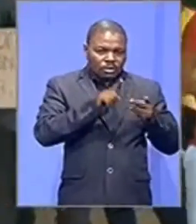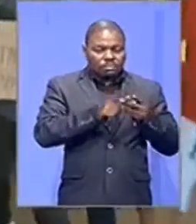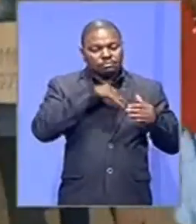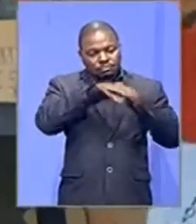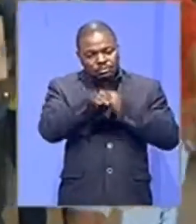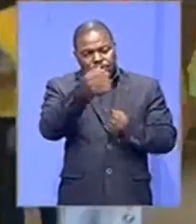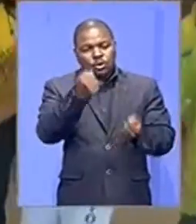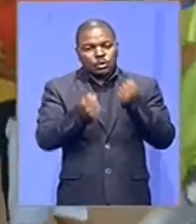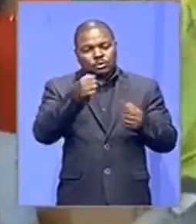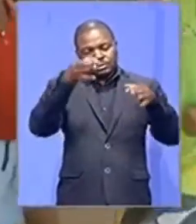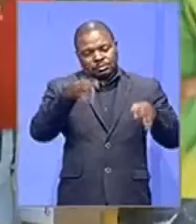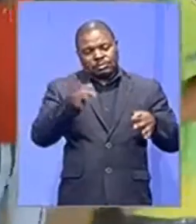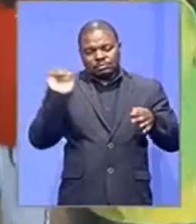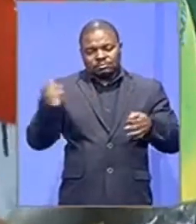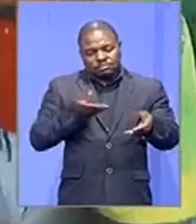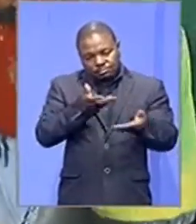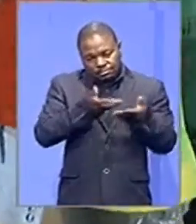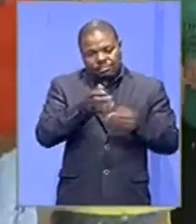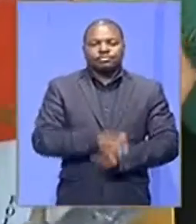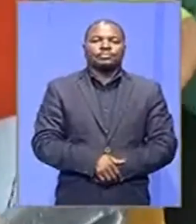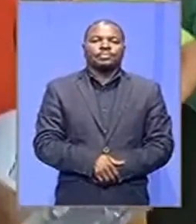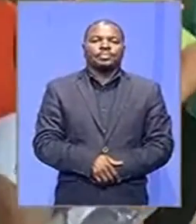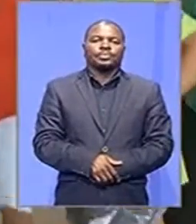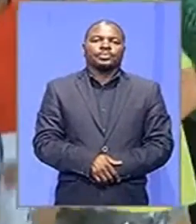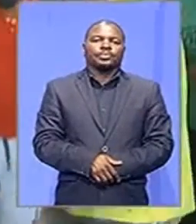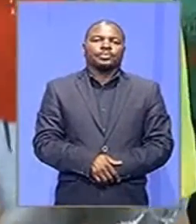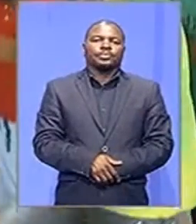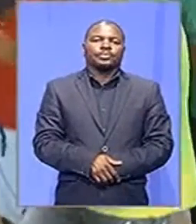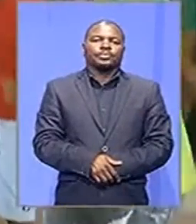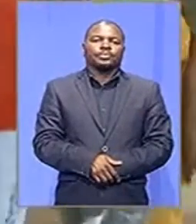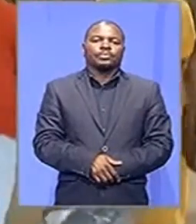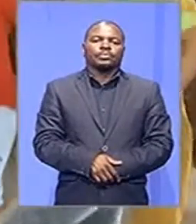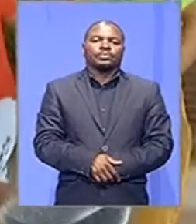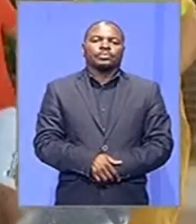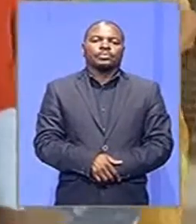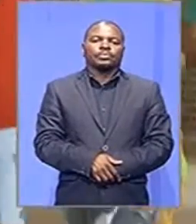bona. Ke ya Dimelo Molisi wa Dikgang tsa SABC mo Klerksdorp.